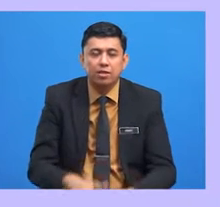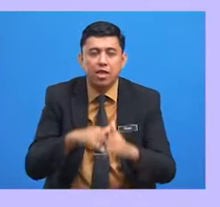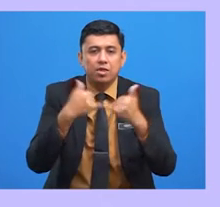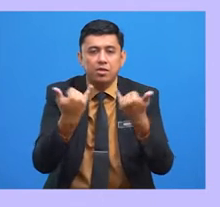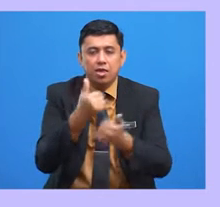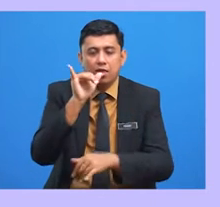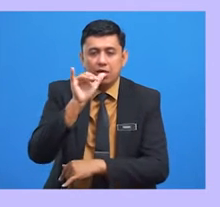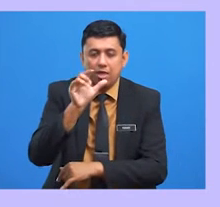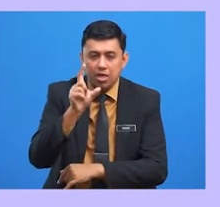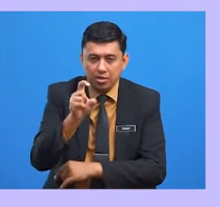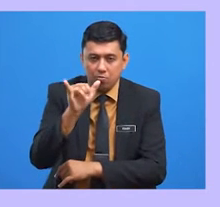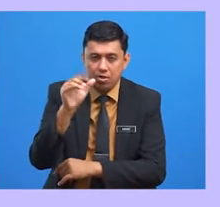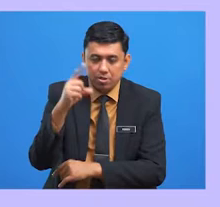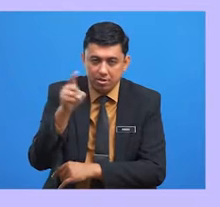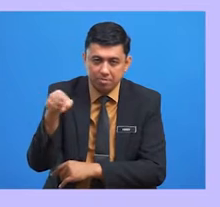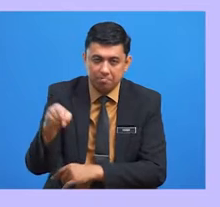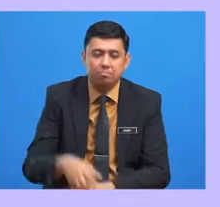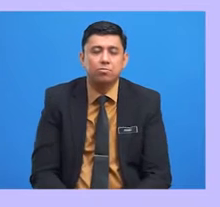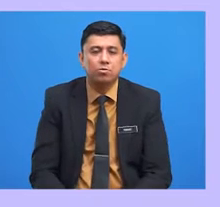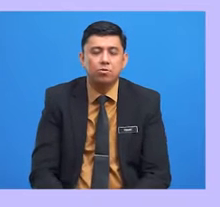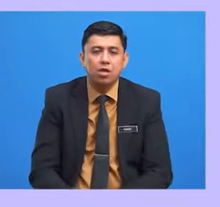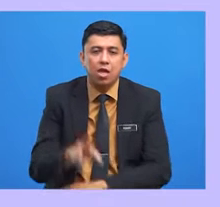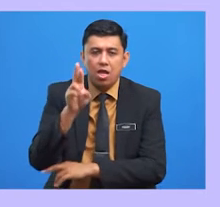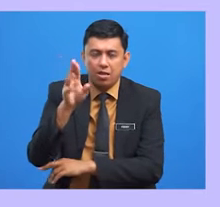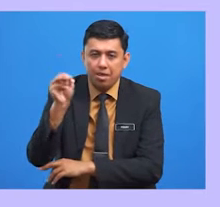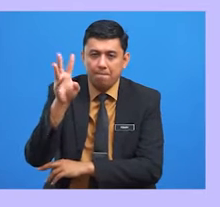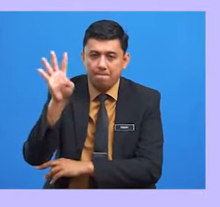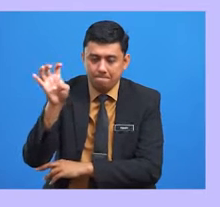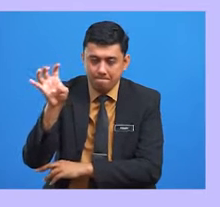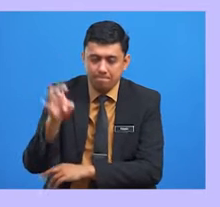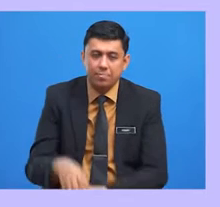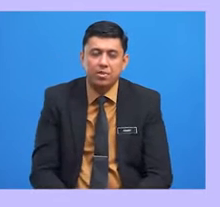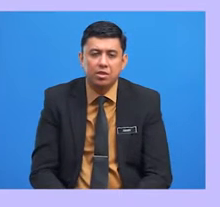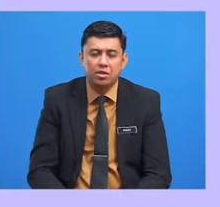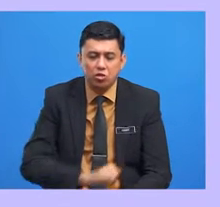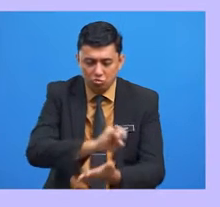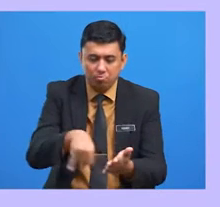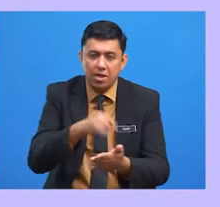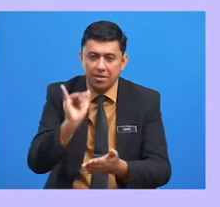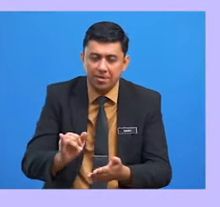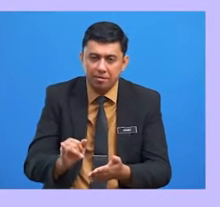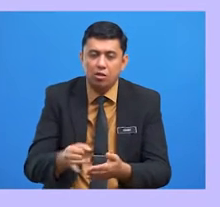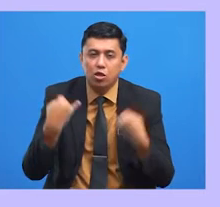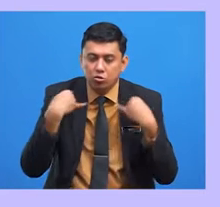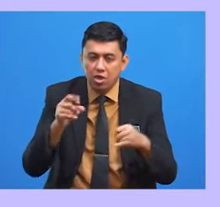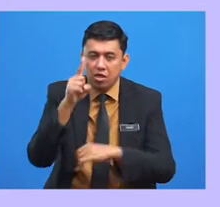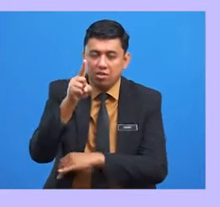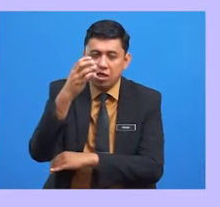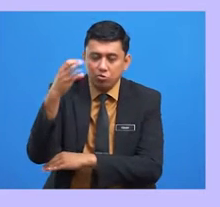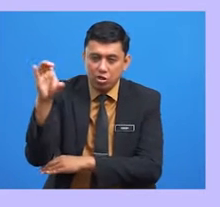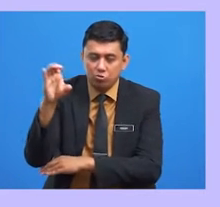Syarikat XYZ menjual barang pada harga RM40 dan kuantiti berjaya dijual sebanyak 100